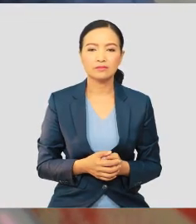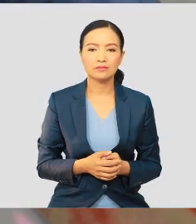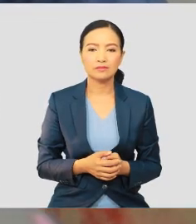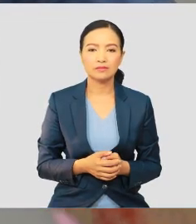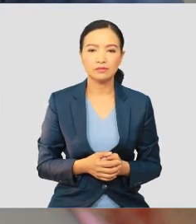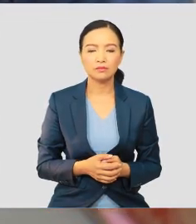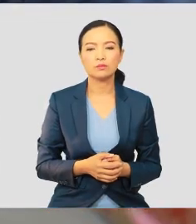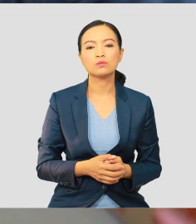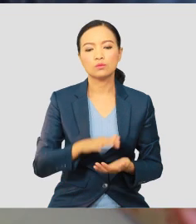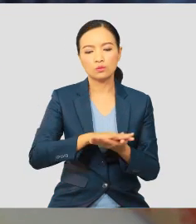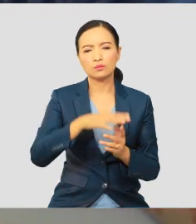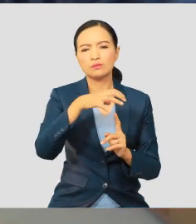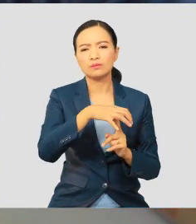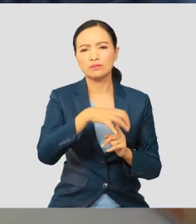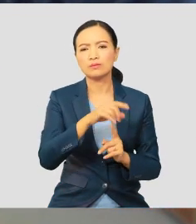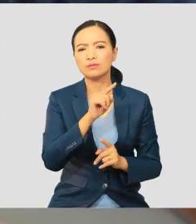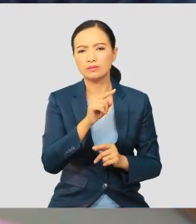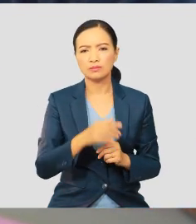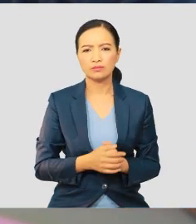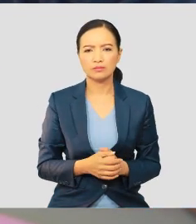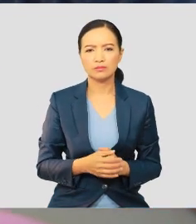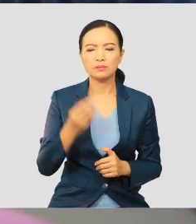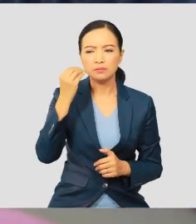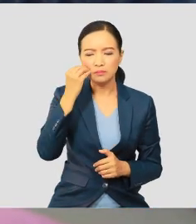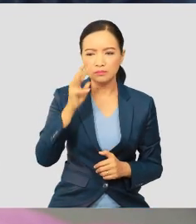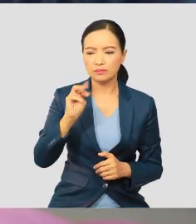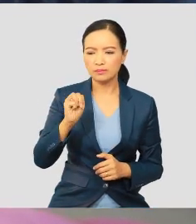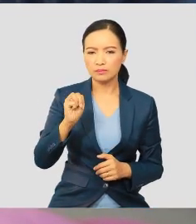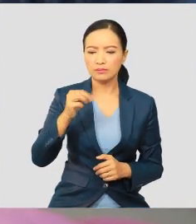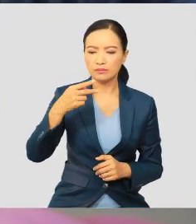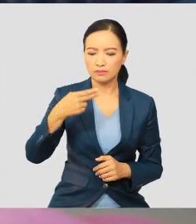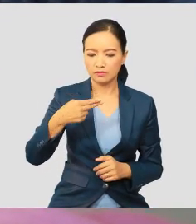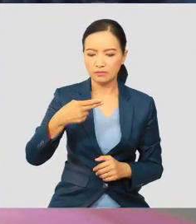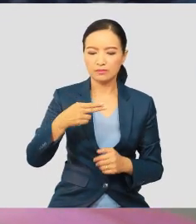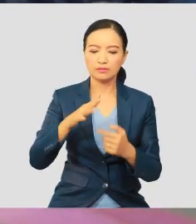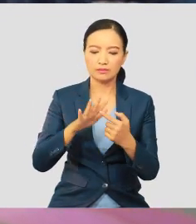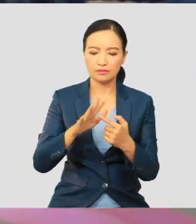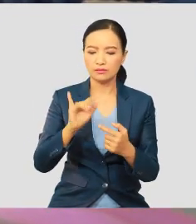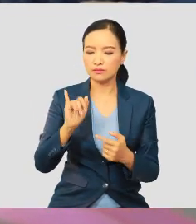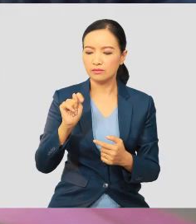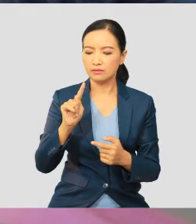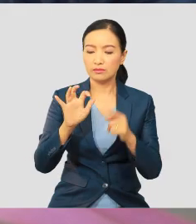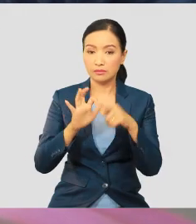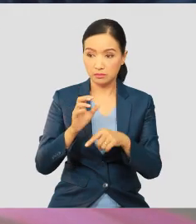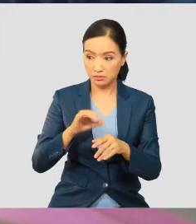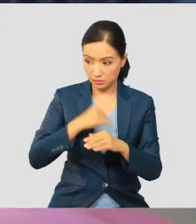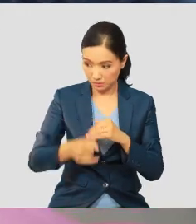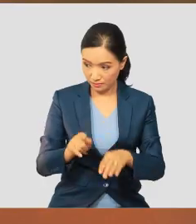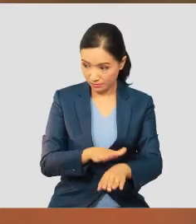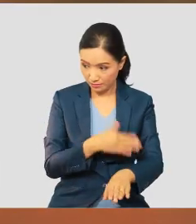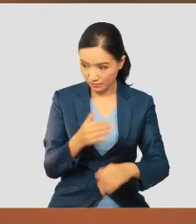ทยาค่ะ พัทยาโรงเรียนอะไรพี่พัทยา โรงเรียนพระมหาไทย โรงเรียนพระมหาไทยจบนานหรือยัง